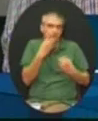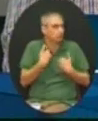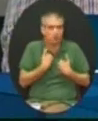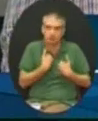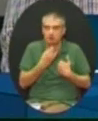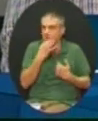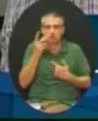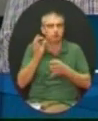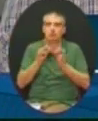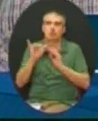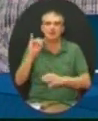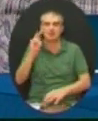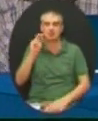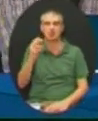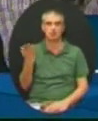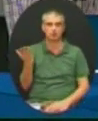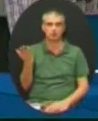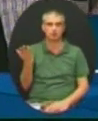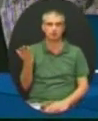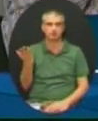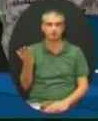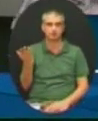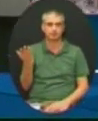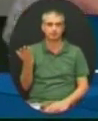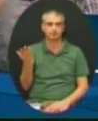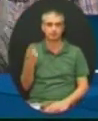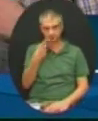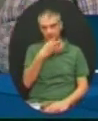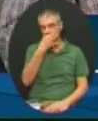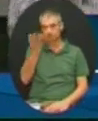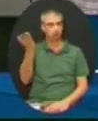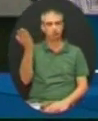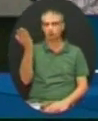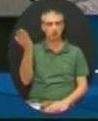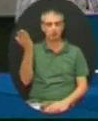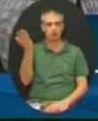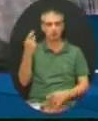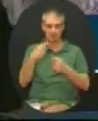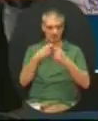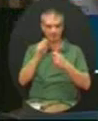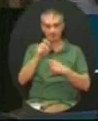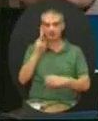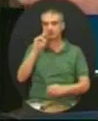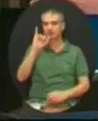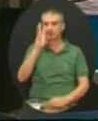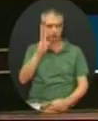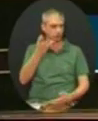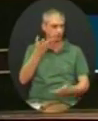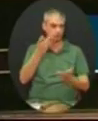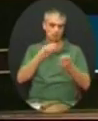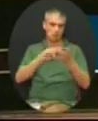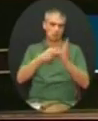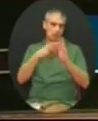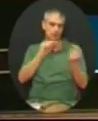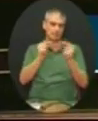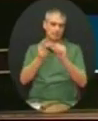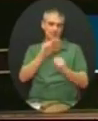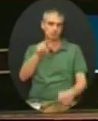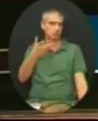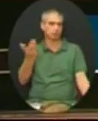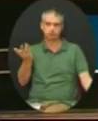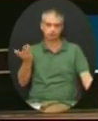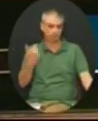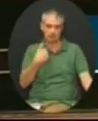זו לא השאלה של עורך דין ינון. לא, עזוב עכשיו... זה תשאל את חבר הכנסת קיש, את הפוליטיקאים שמתווכחים על הסוגיה לגופה.